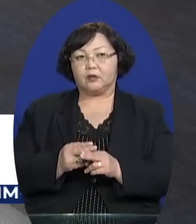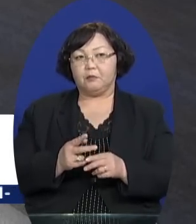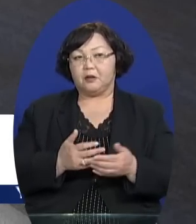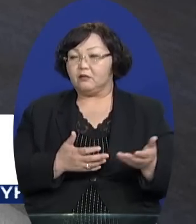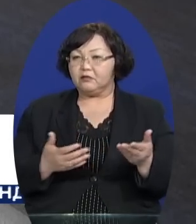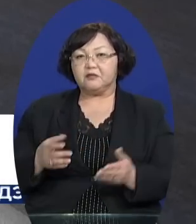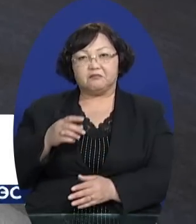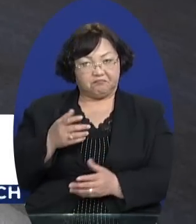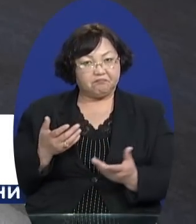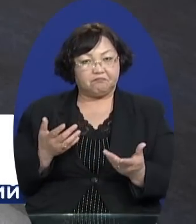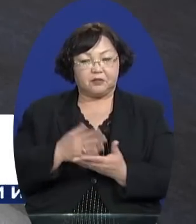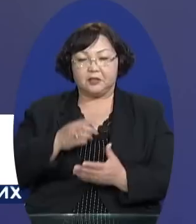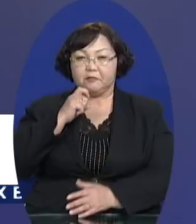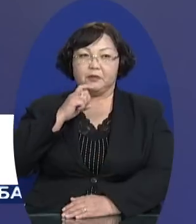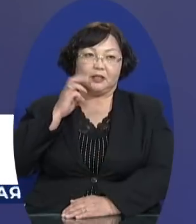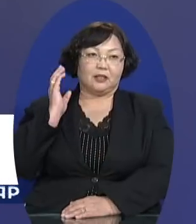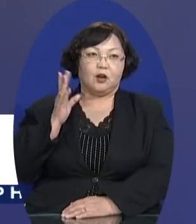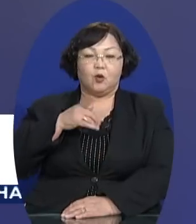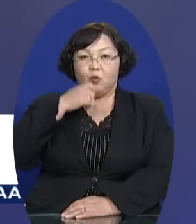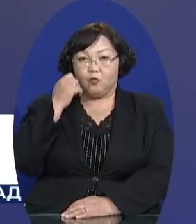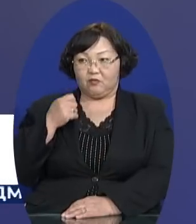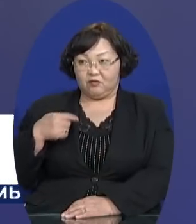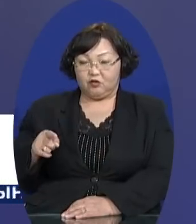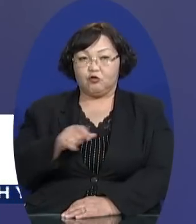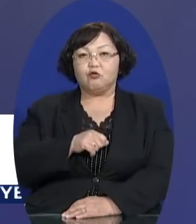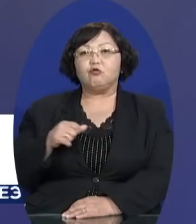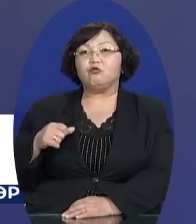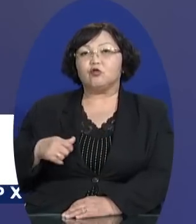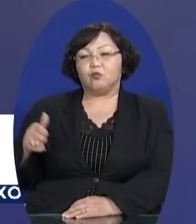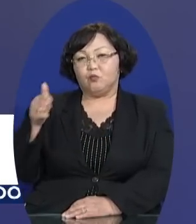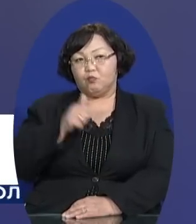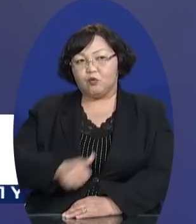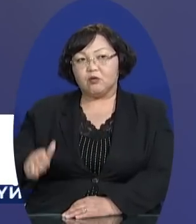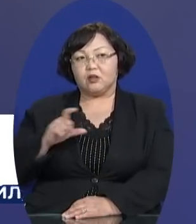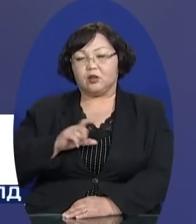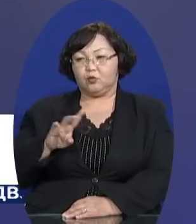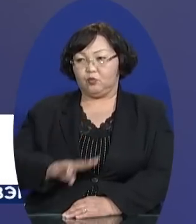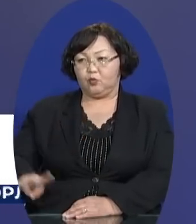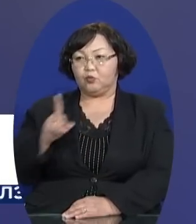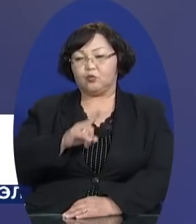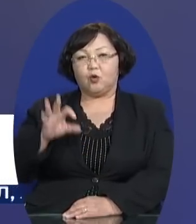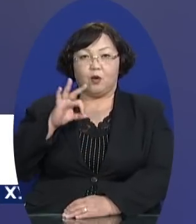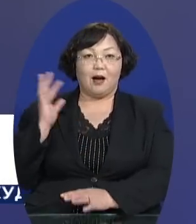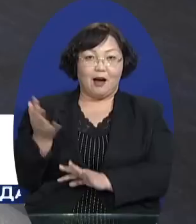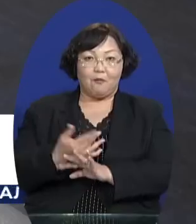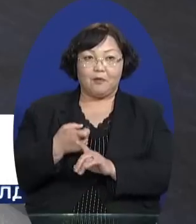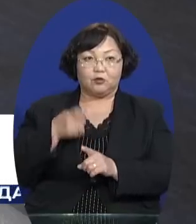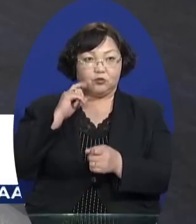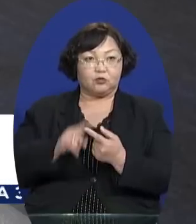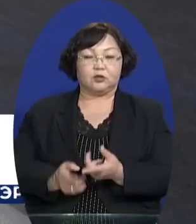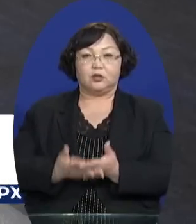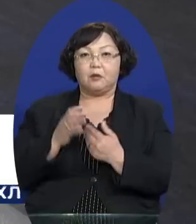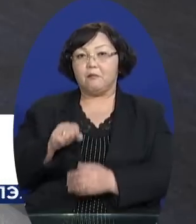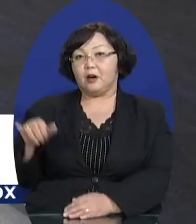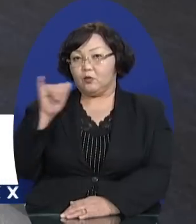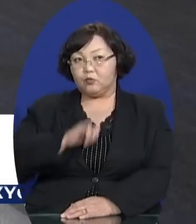хэвлэлийн төлөөлөгч Пэт Райдер Украиныг өөрийн тусгаар бүрээрэх нутаг дэвсгэрийн бүрэн бүтэн байдлыг хамгаалахад дэмжлэг үзүүлэхэд Америк